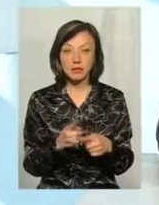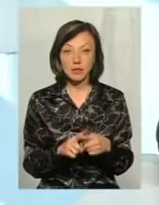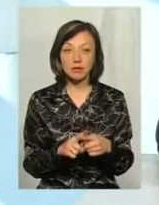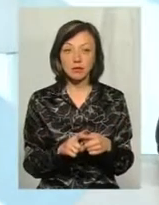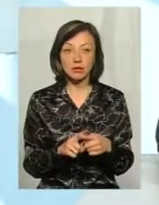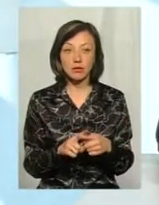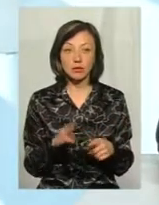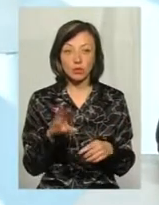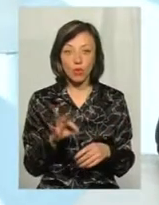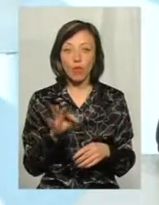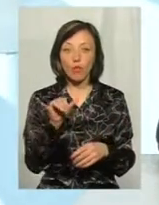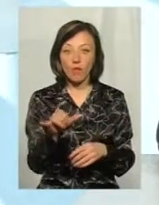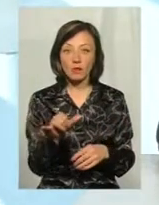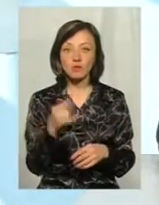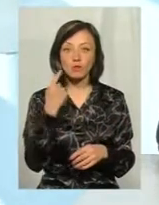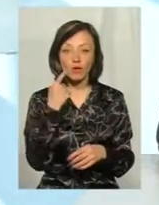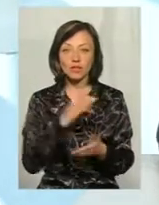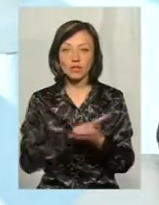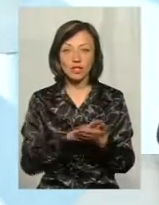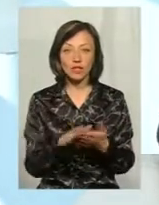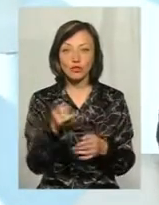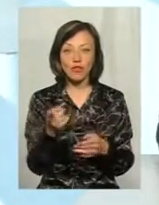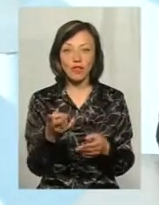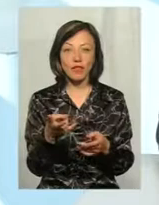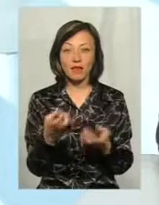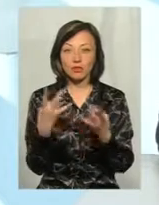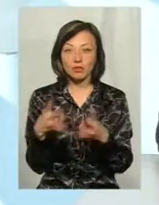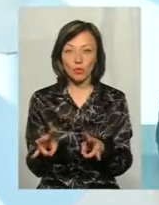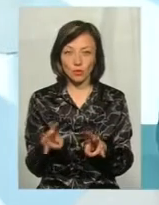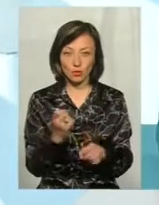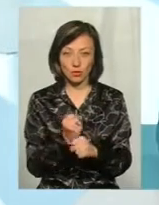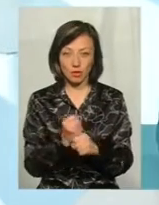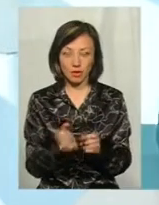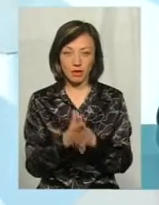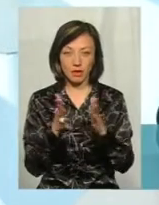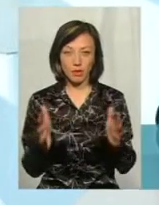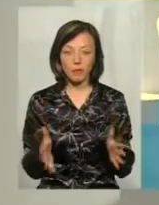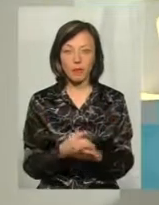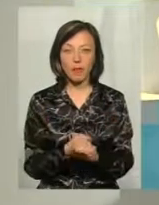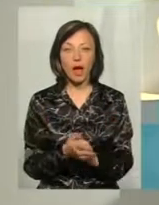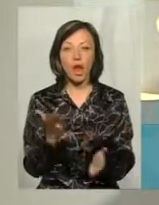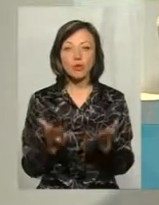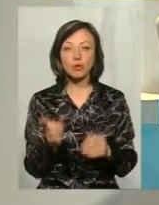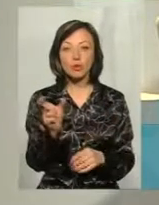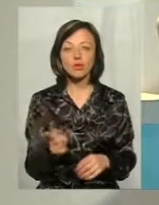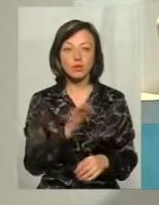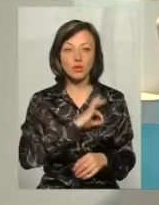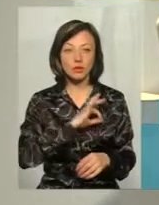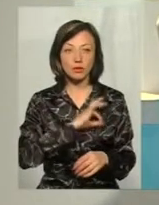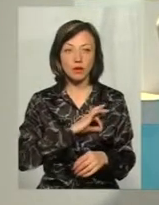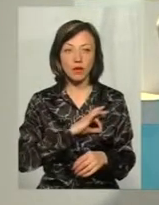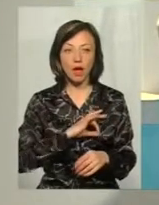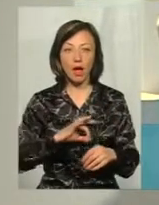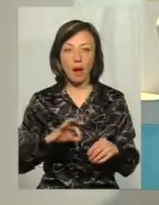от, то у вас хоча б буде совість чиста, що ви не завдали тієї шкоди. Да. От. А якщо людина використовує, до прикладу,